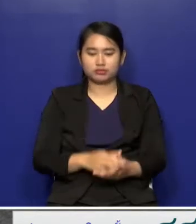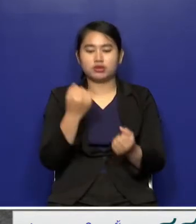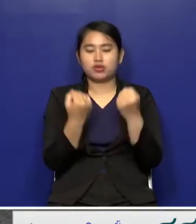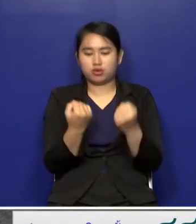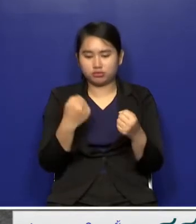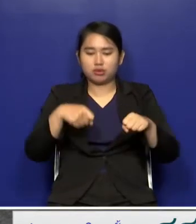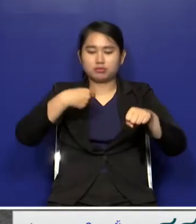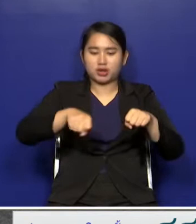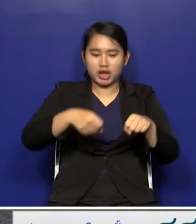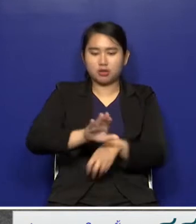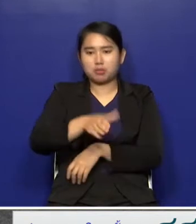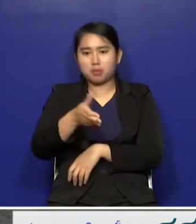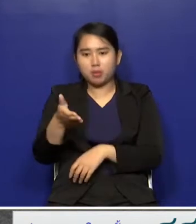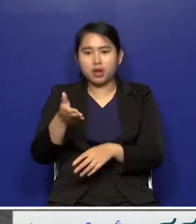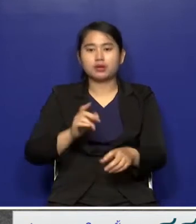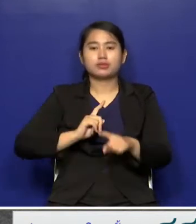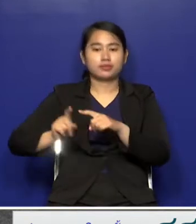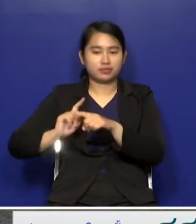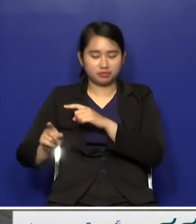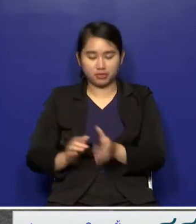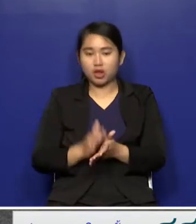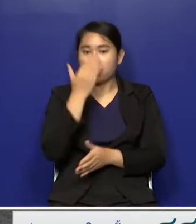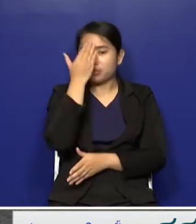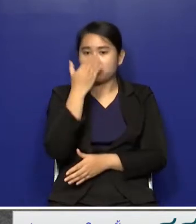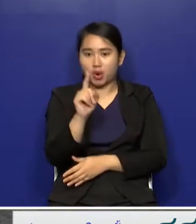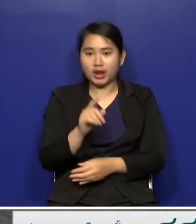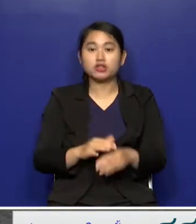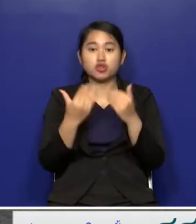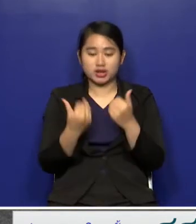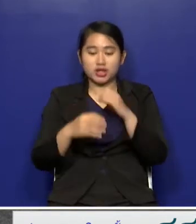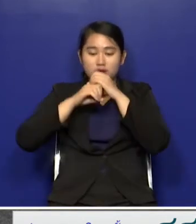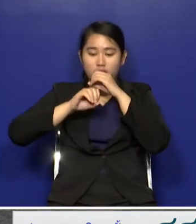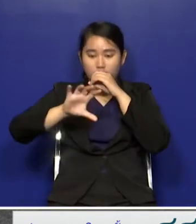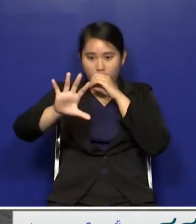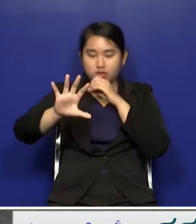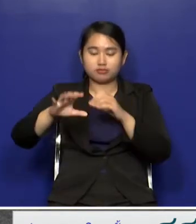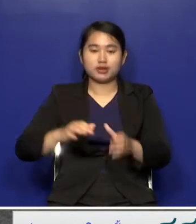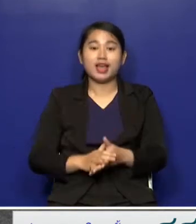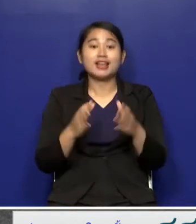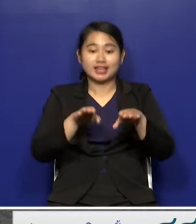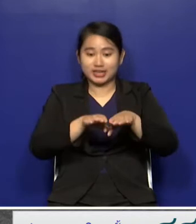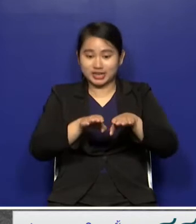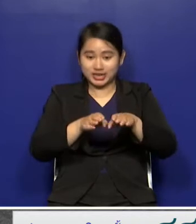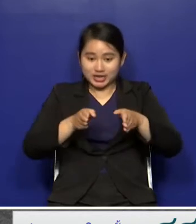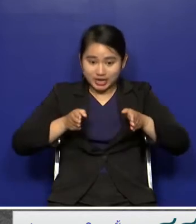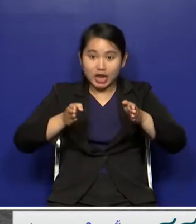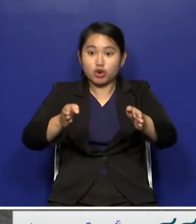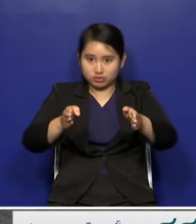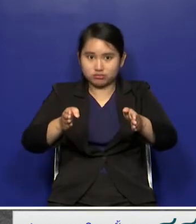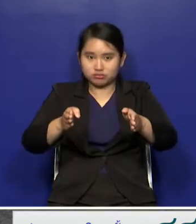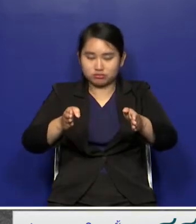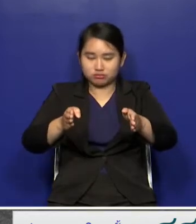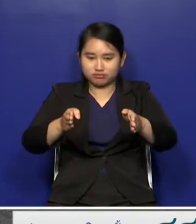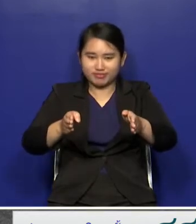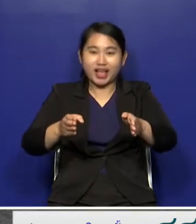มอเตอร์ไซค์คว่ำจากการที่กสทช.ช-ชครูเจาะถนนแล้วไม่ทำกับมาอยู่ในสภาพ